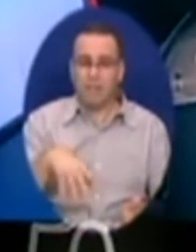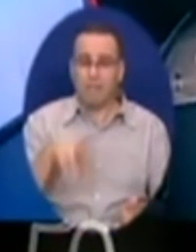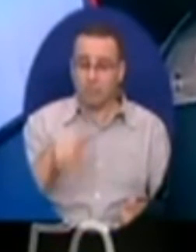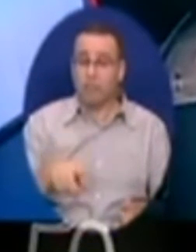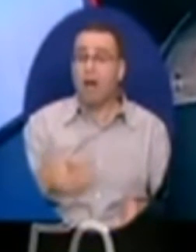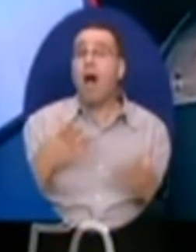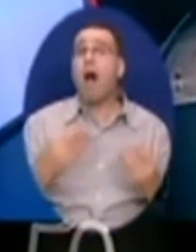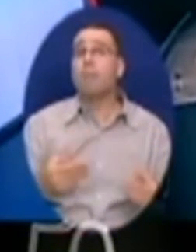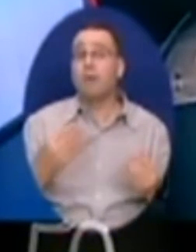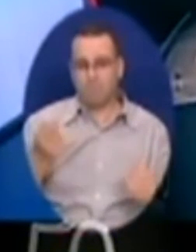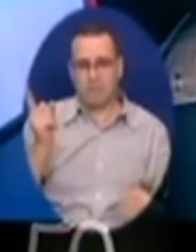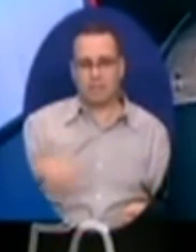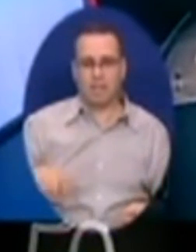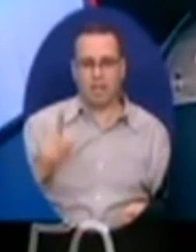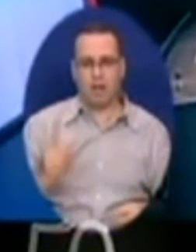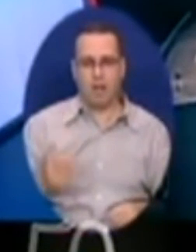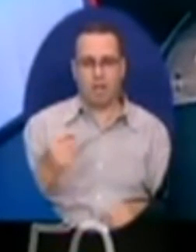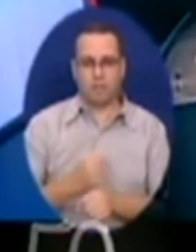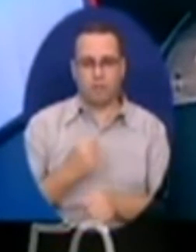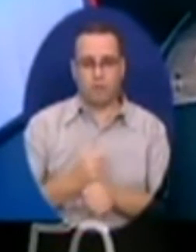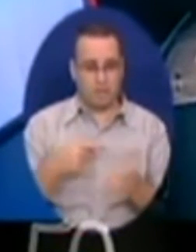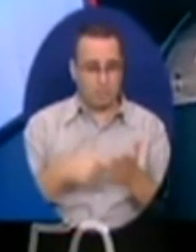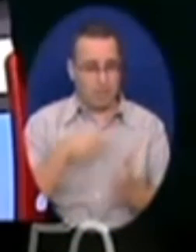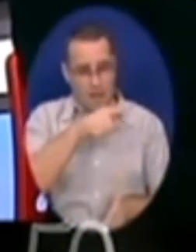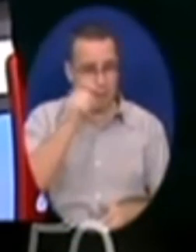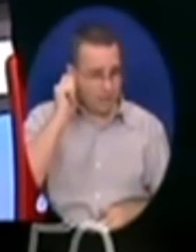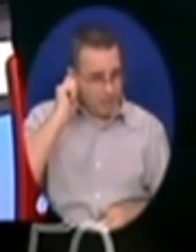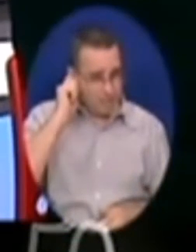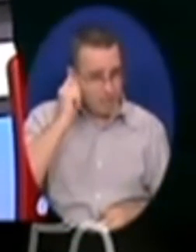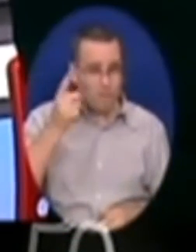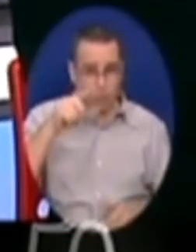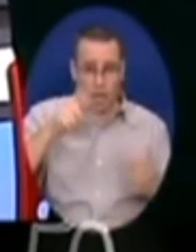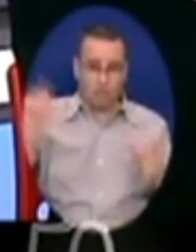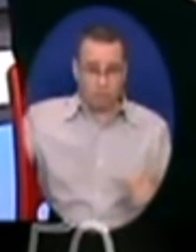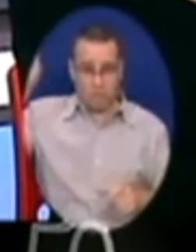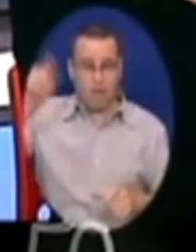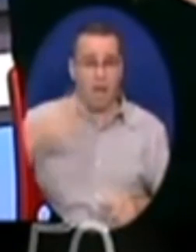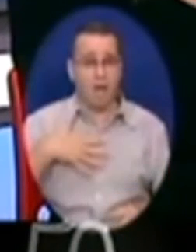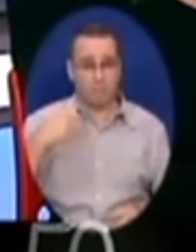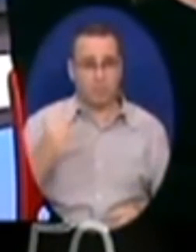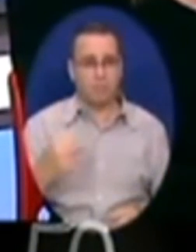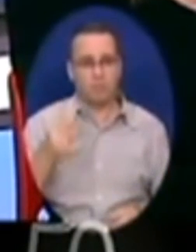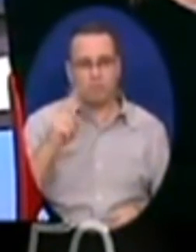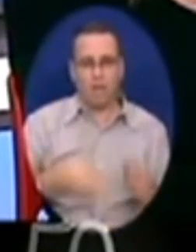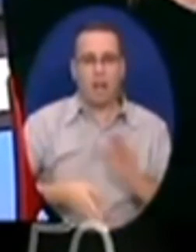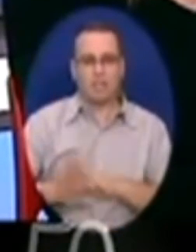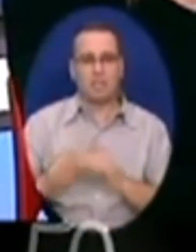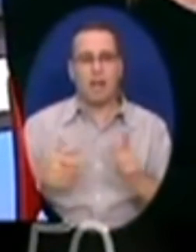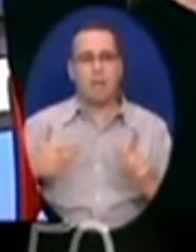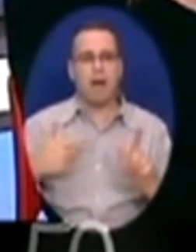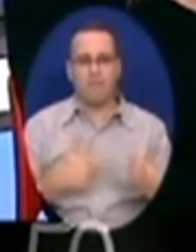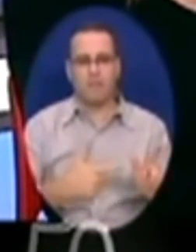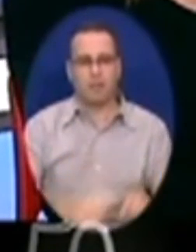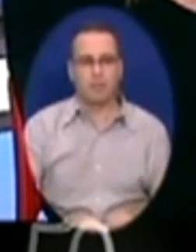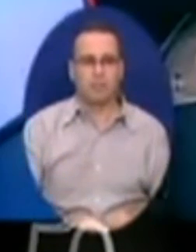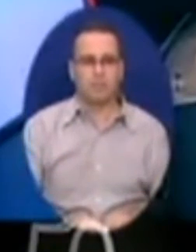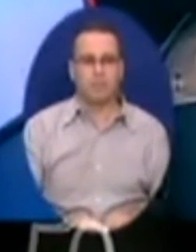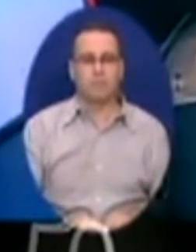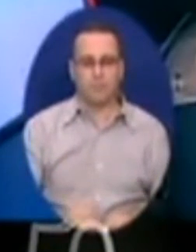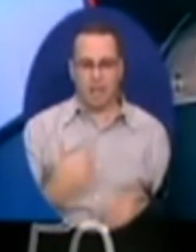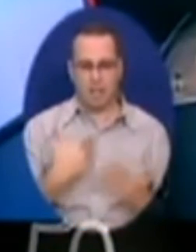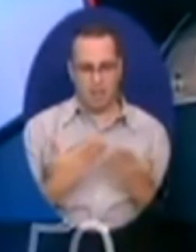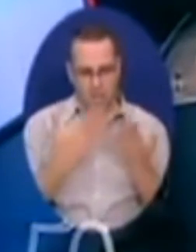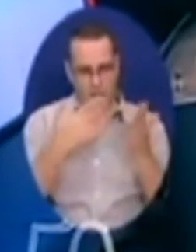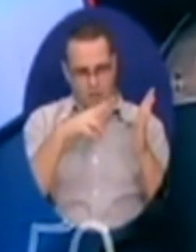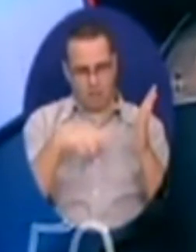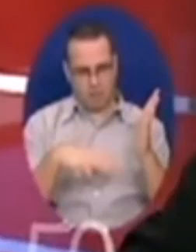חייבת להגיד שהודות לקטי ולאנשים אמיצים כמוה, אז אפשר באמת לצאת למאבק. חברות, אני אקריא את